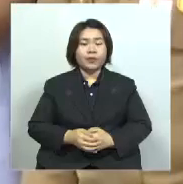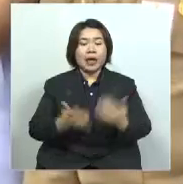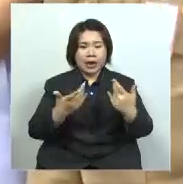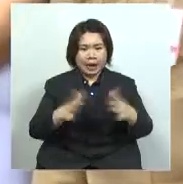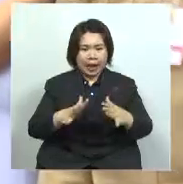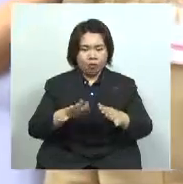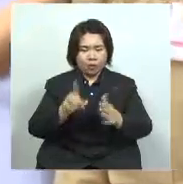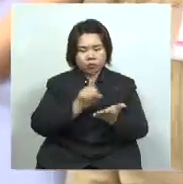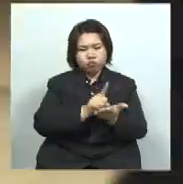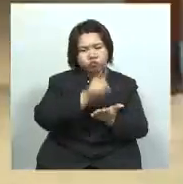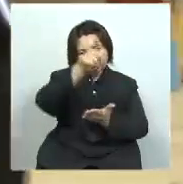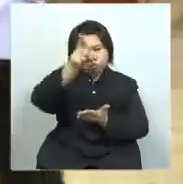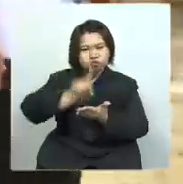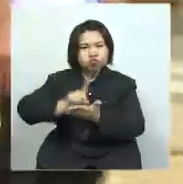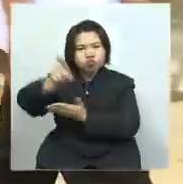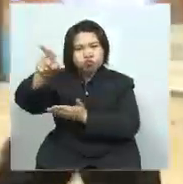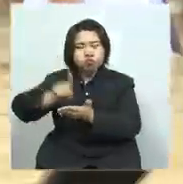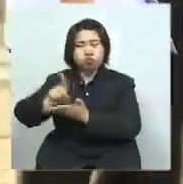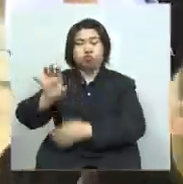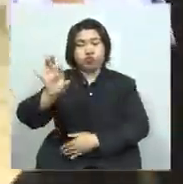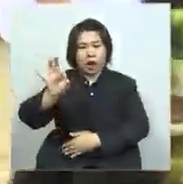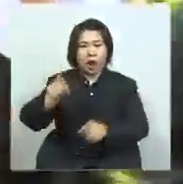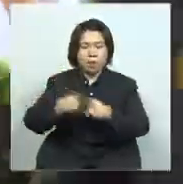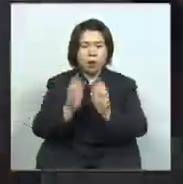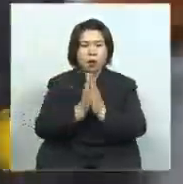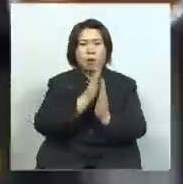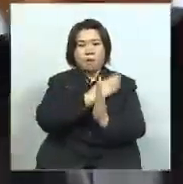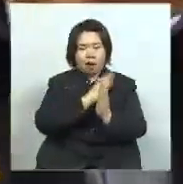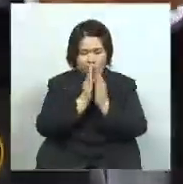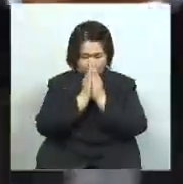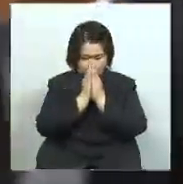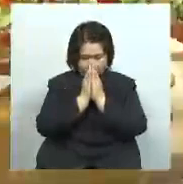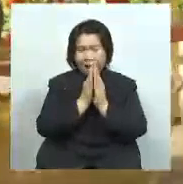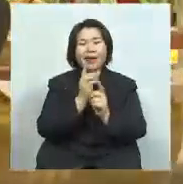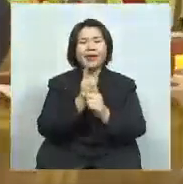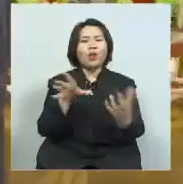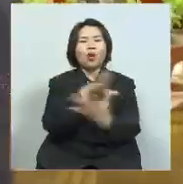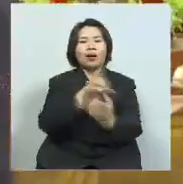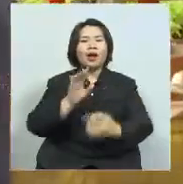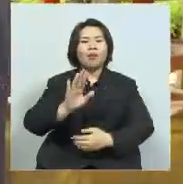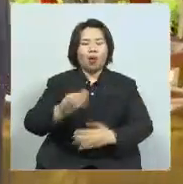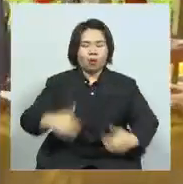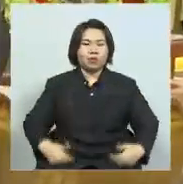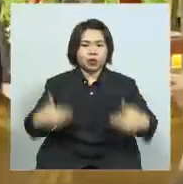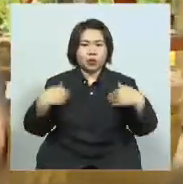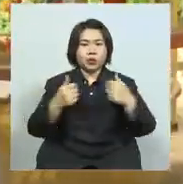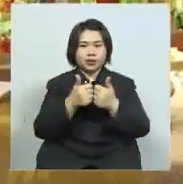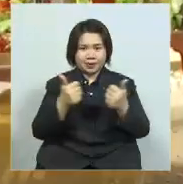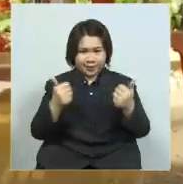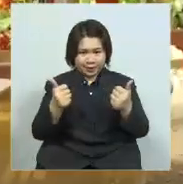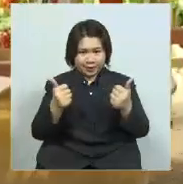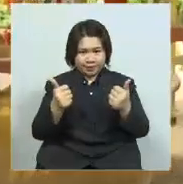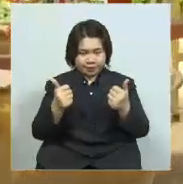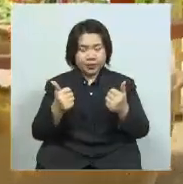จุดบั้งไฟน้อยเก้าบั้งเพื่อบูชาสักการะหลวงพ่อพระใหญ่ตามประเพณีปฏิบัติที่ชาวบ้านทำกันมาเพื่อความเป็นสิริมงคล